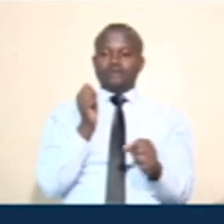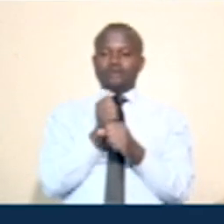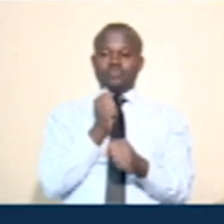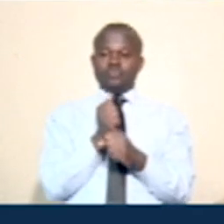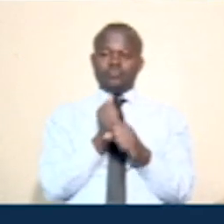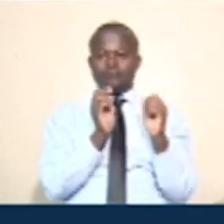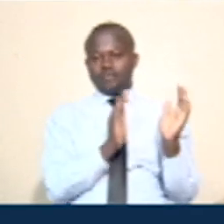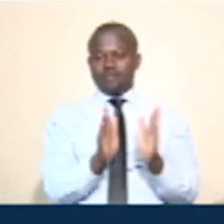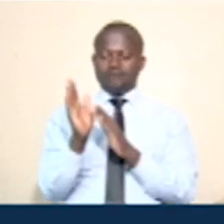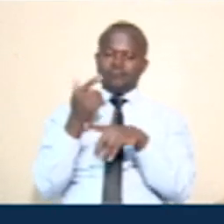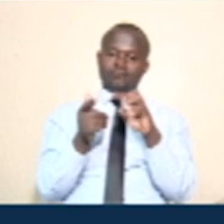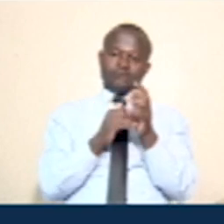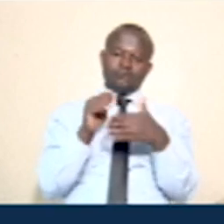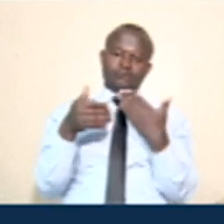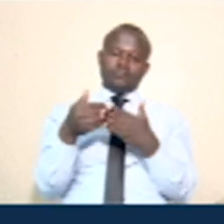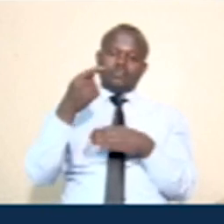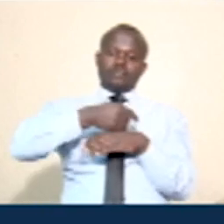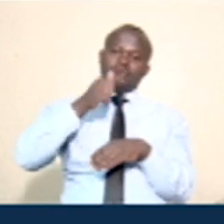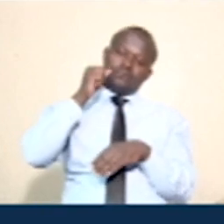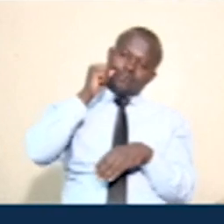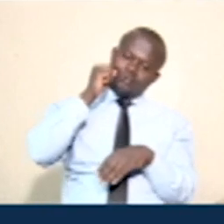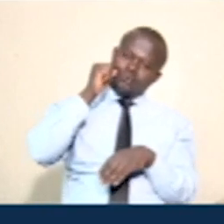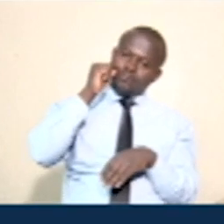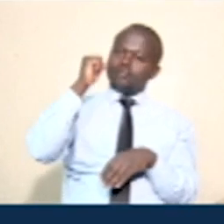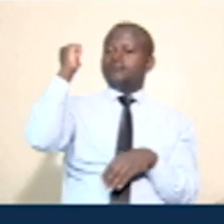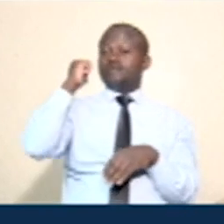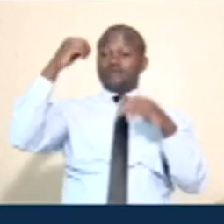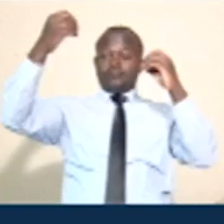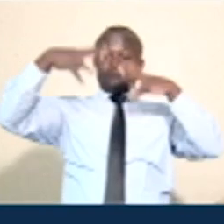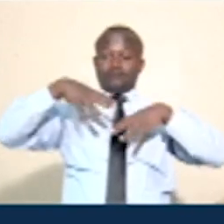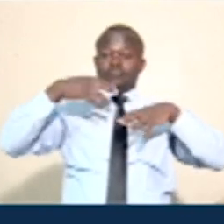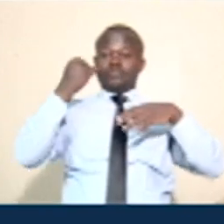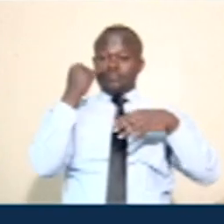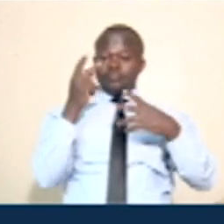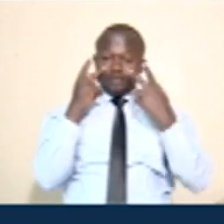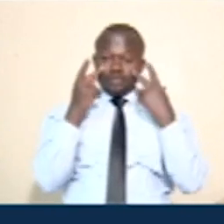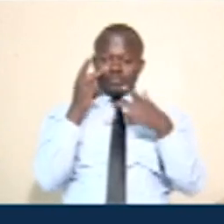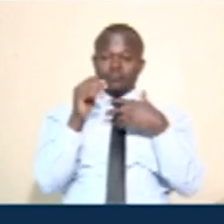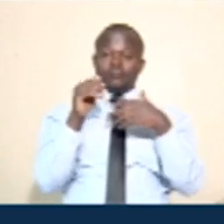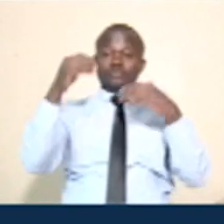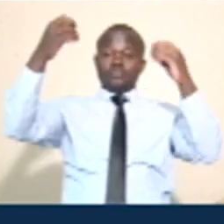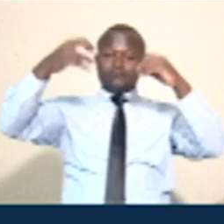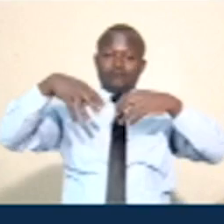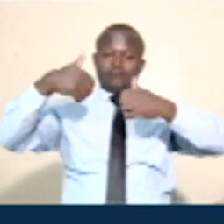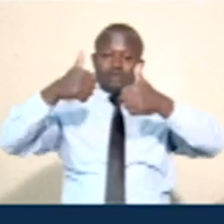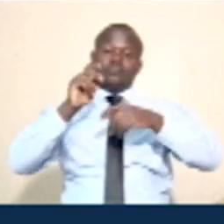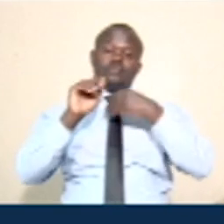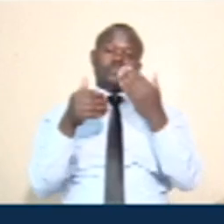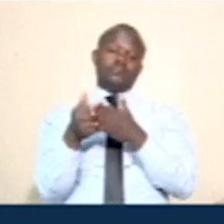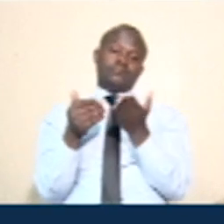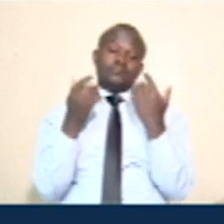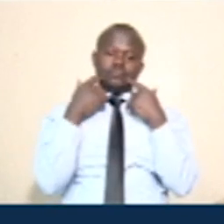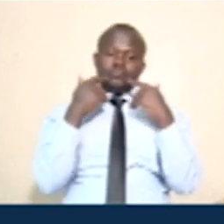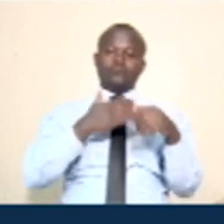akorwa tegurwa ariko ku munsi wejo nibwo yatse ubu ngubu niba mubibona neza nyuma yanjye arimo araka abaturage rero